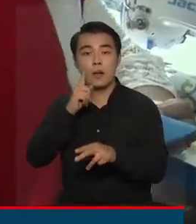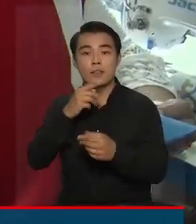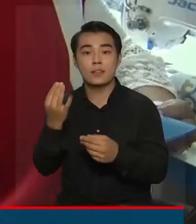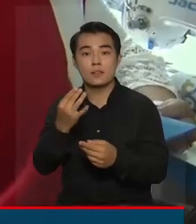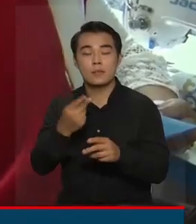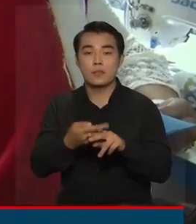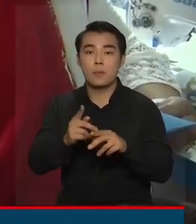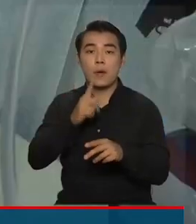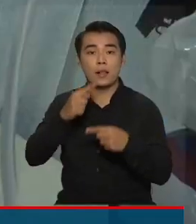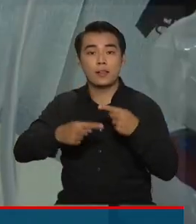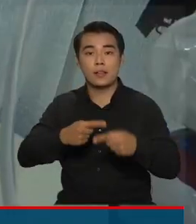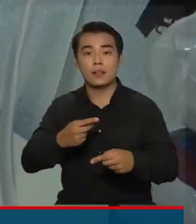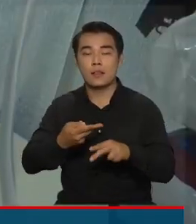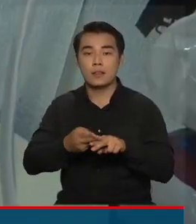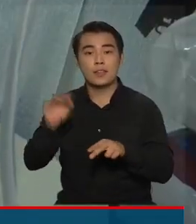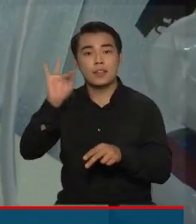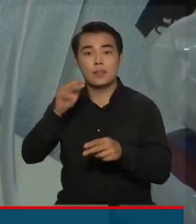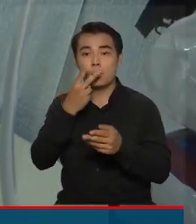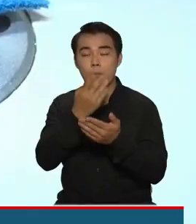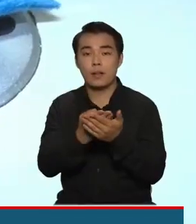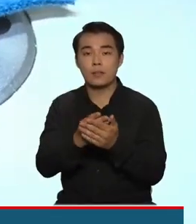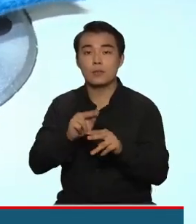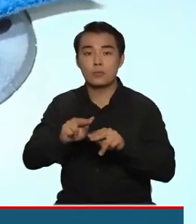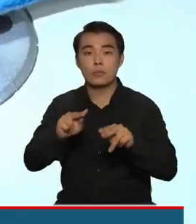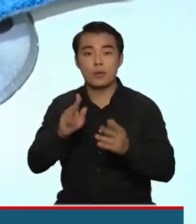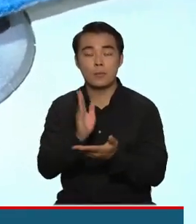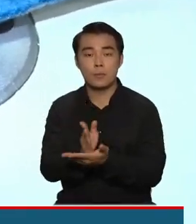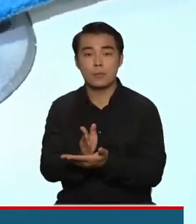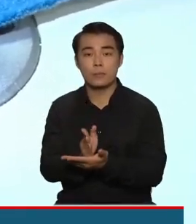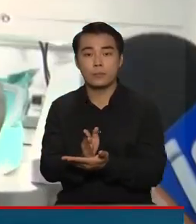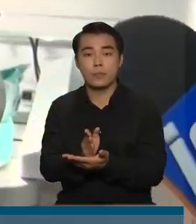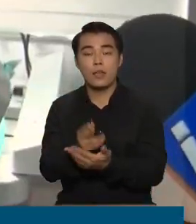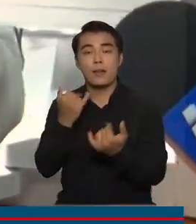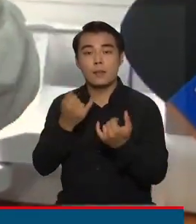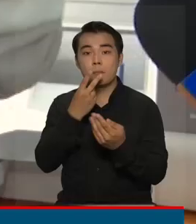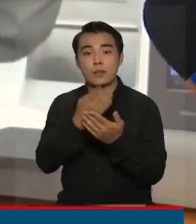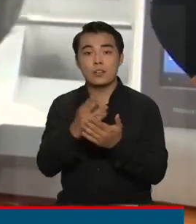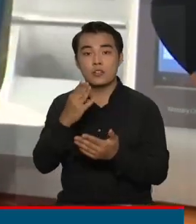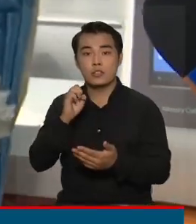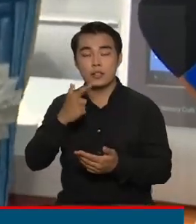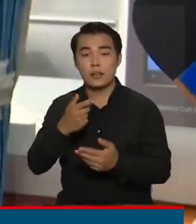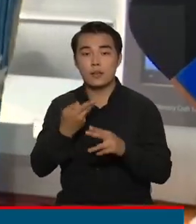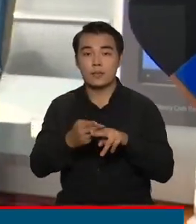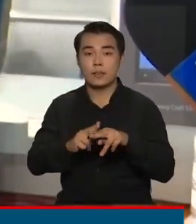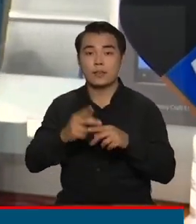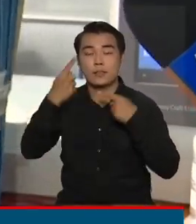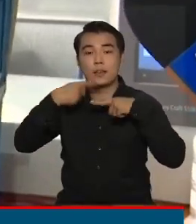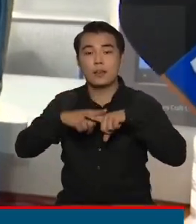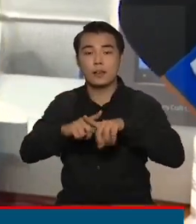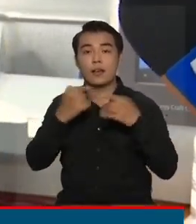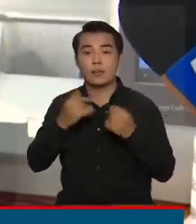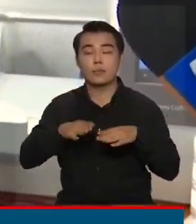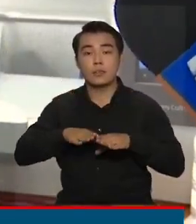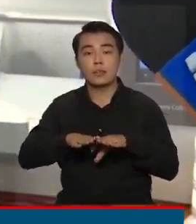келген жастарды да ата кәсіпке болудан бас тартпайды. Ши техникасы бойынша біз осындай аламан құрағын